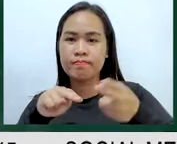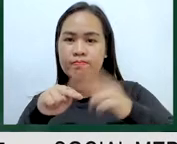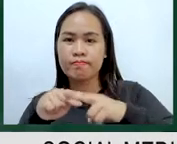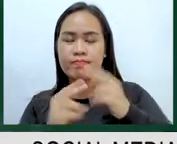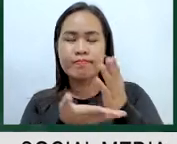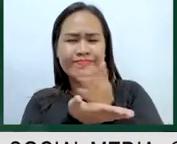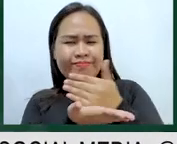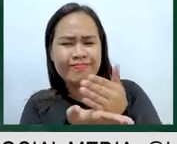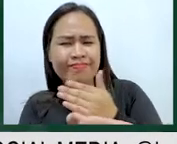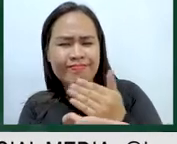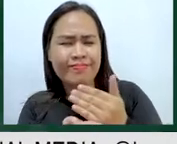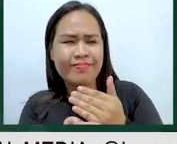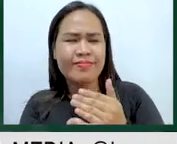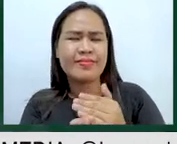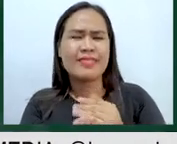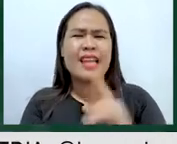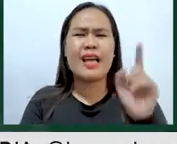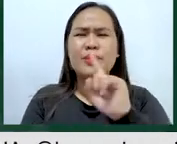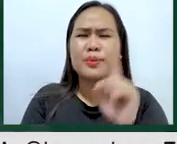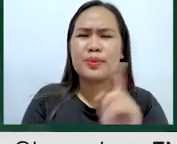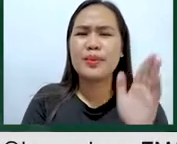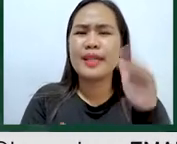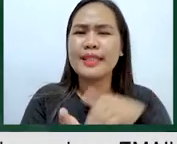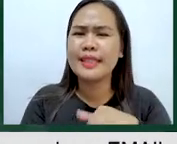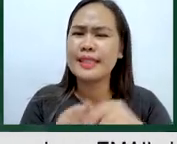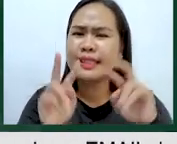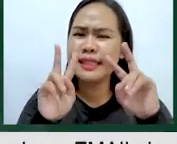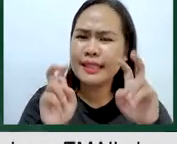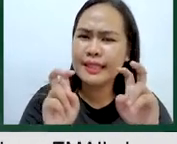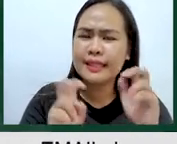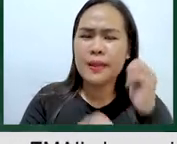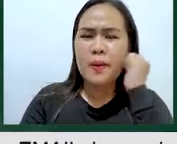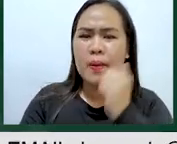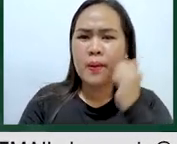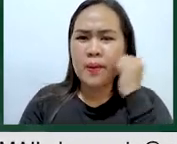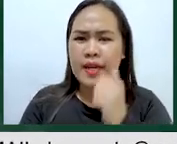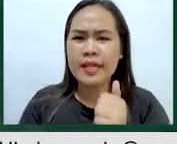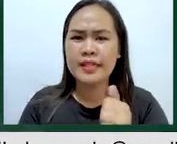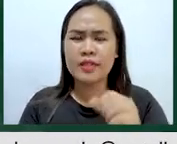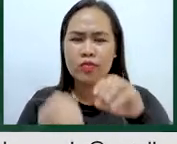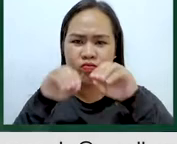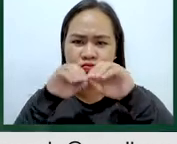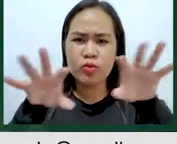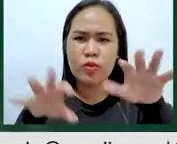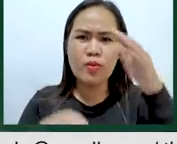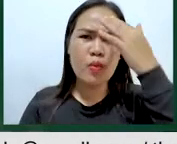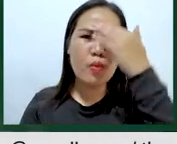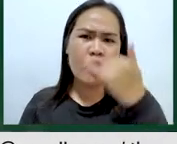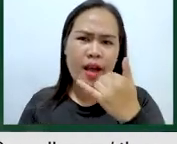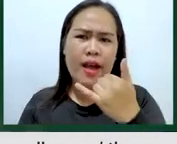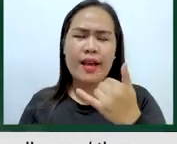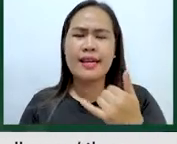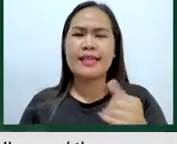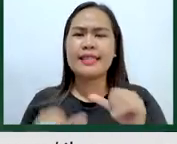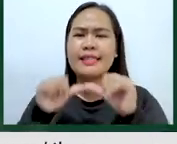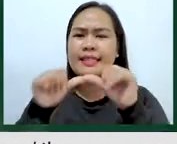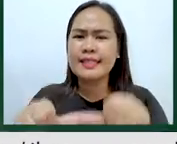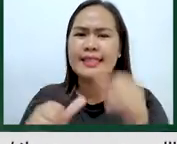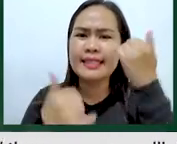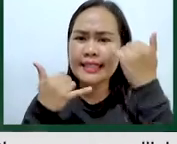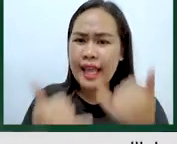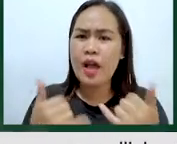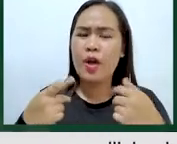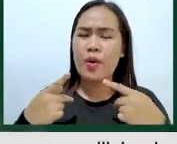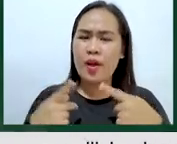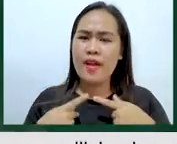Okay. So base po sa ating mga numbers and cases na nadagdag, no. So ma-share lang po